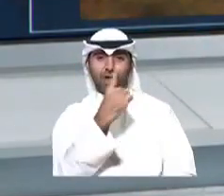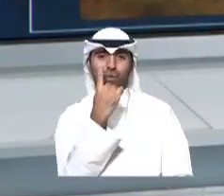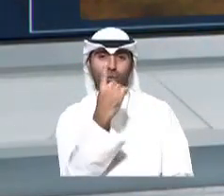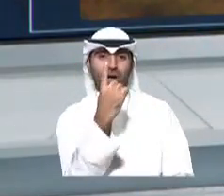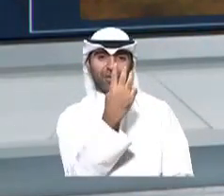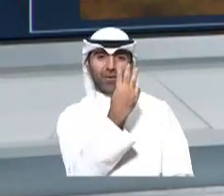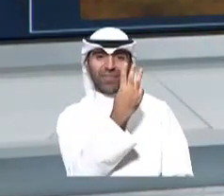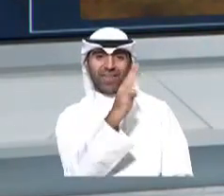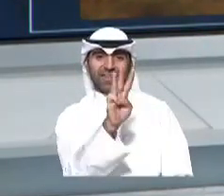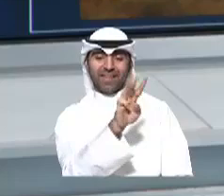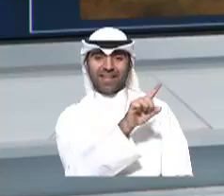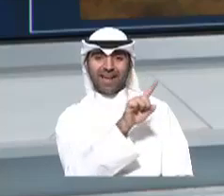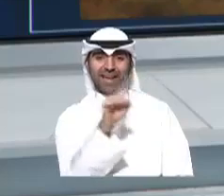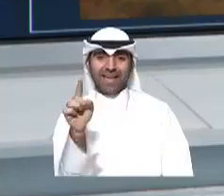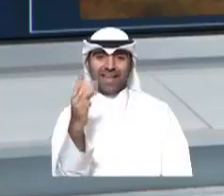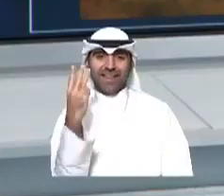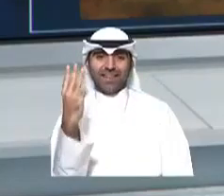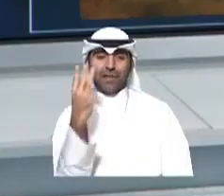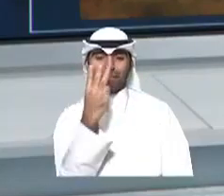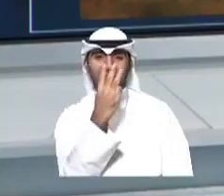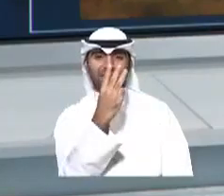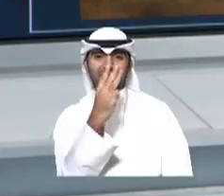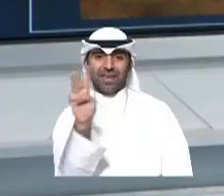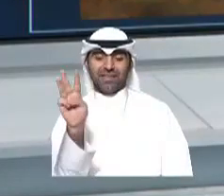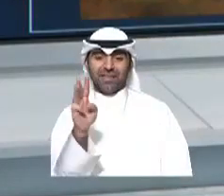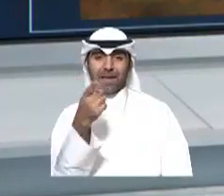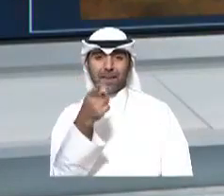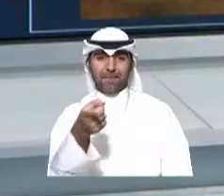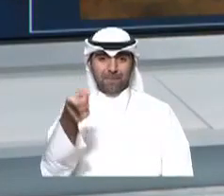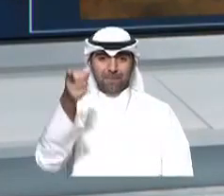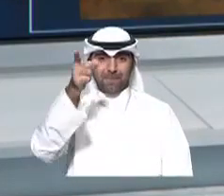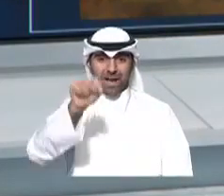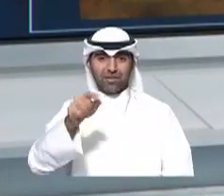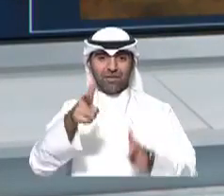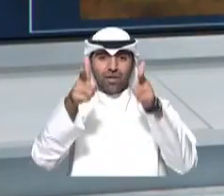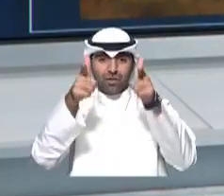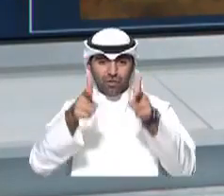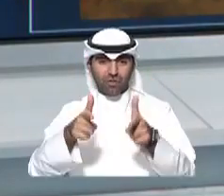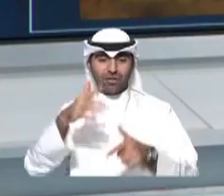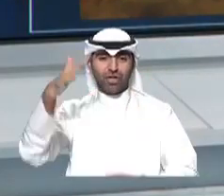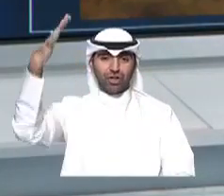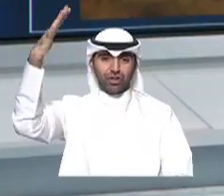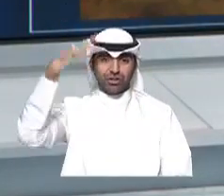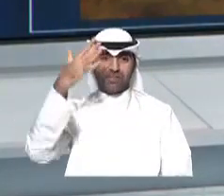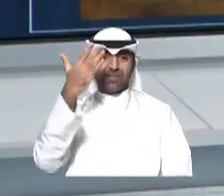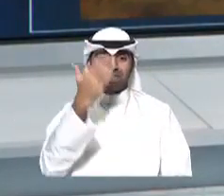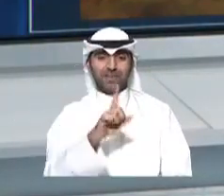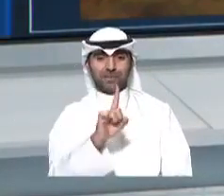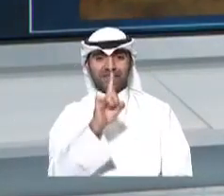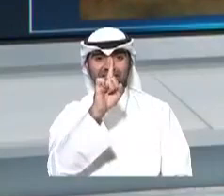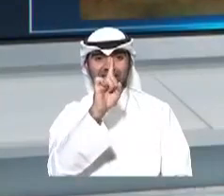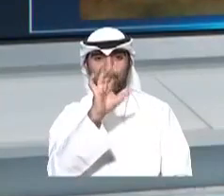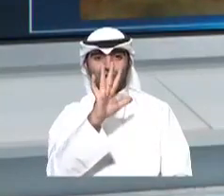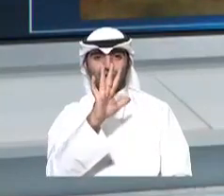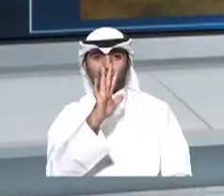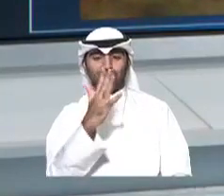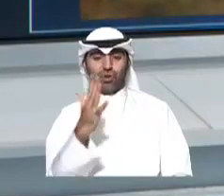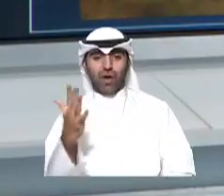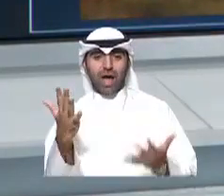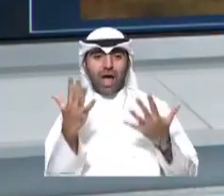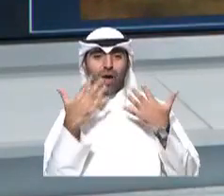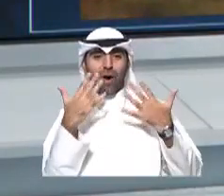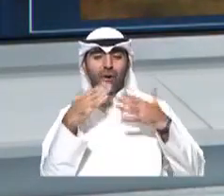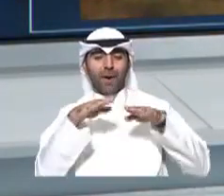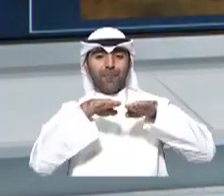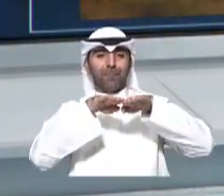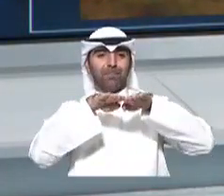أجواء معتدلة إلى تميل الحرارة في بداية النهار، ولكن من منتصف نهار يوم الغد مع اعتدال